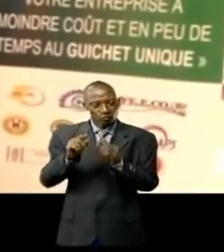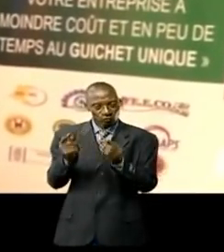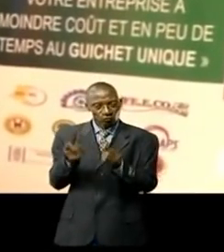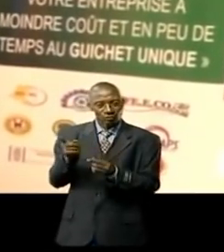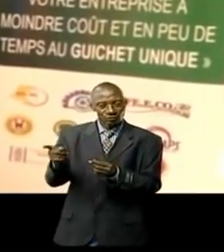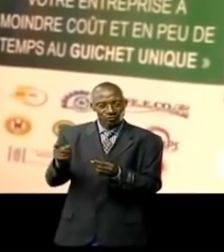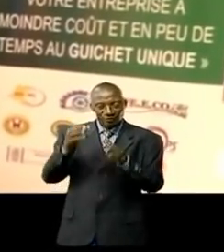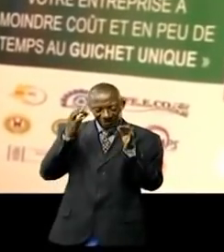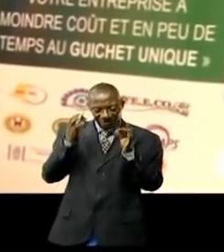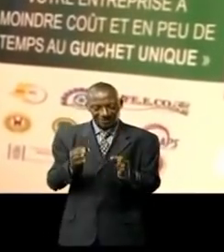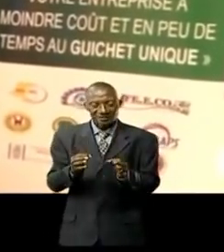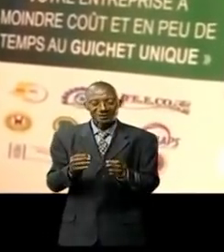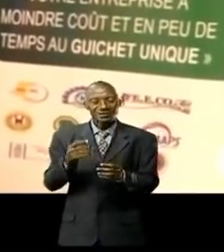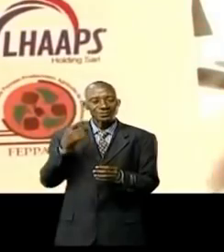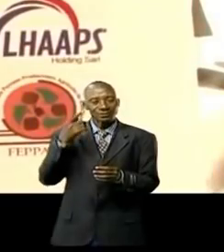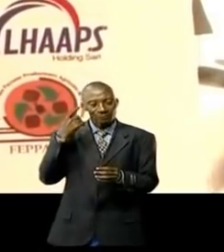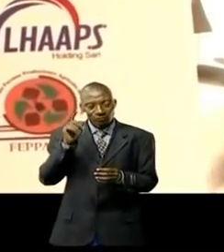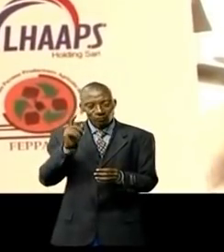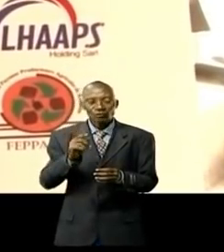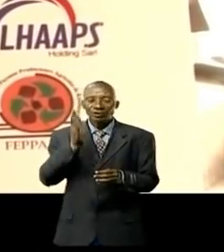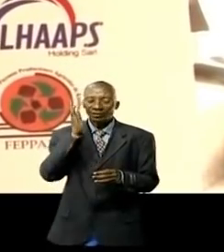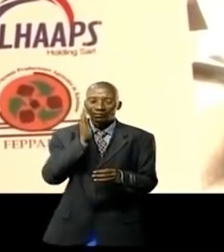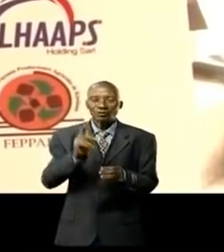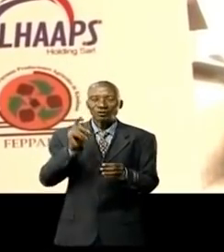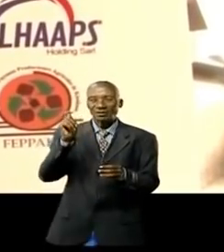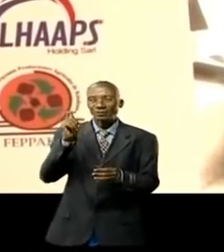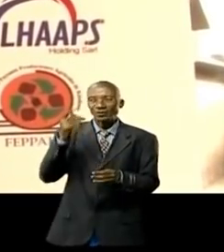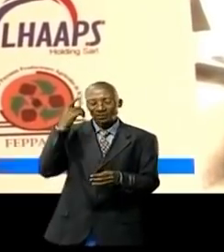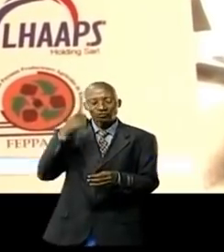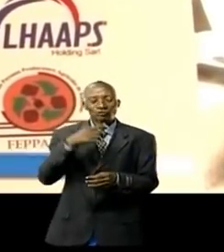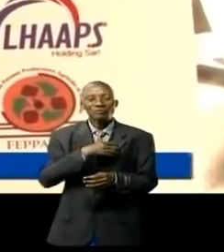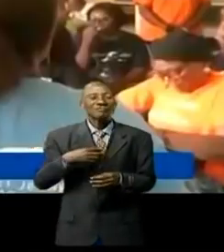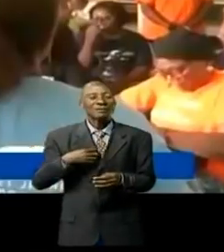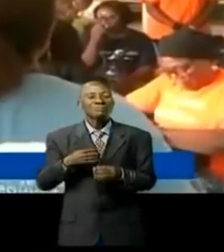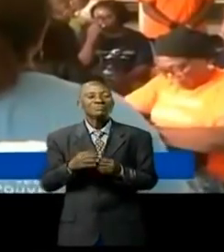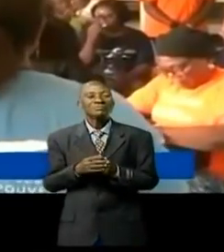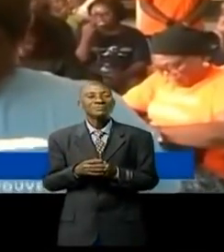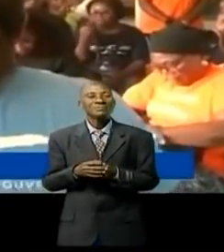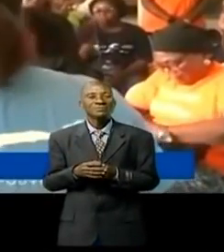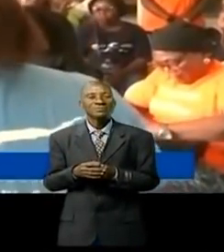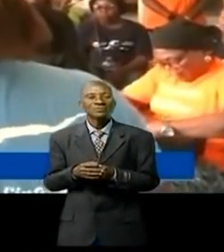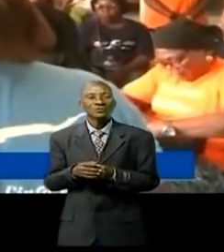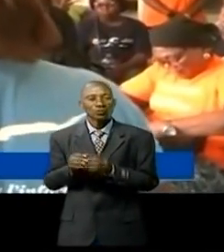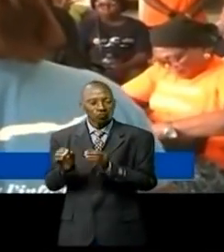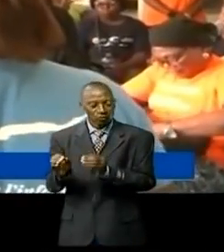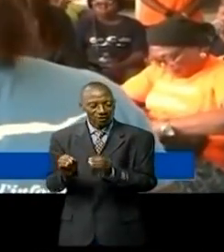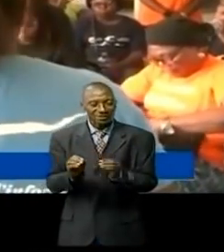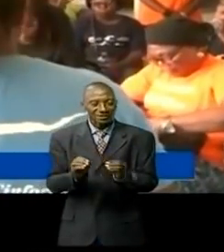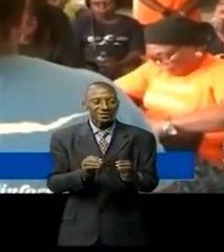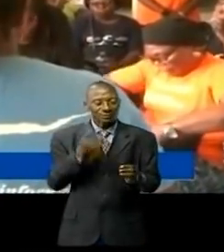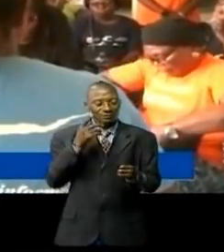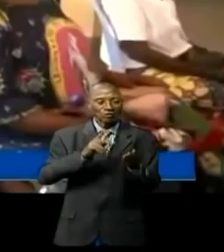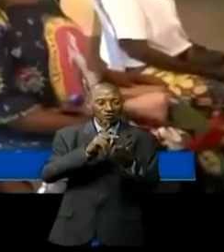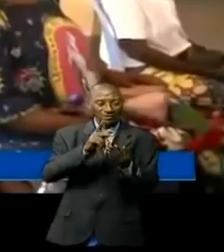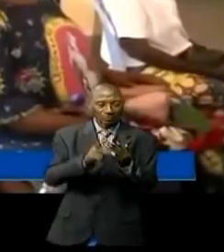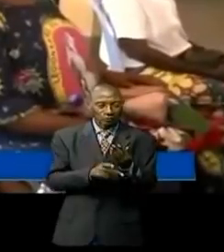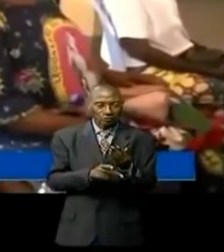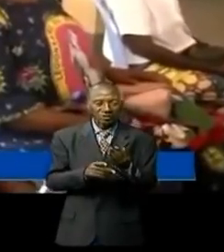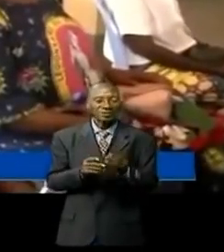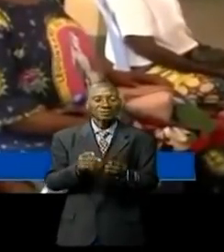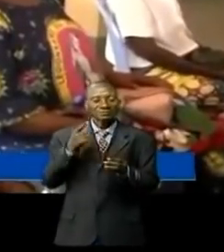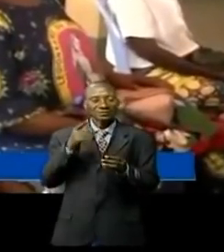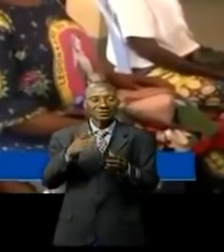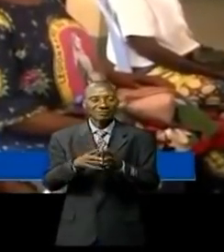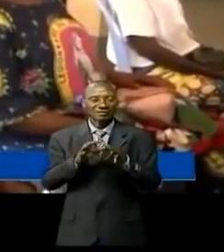à l'entrepreneuriat de femmes. Elle est organisée dans le cadre du PADPME, projet nœud du